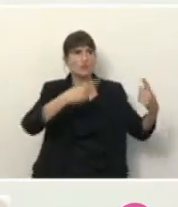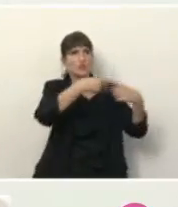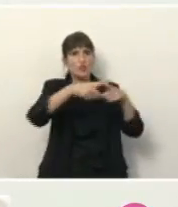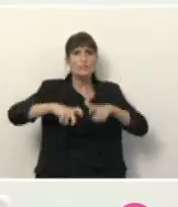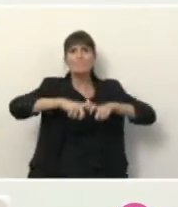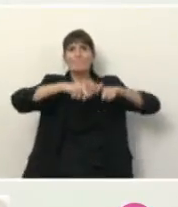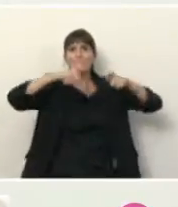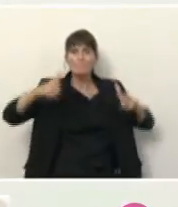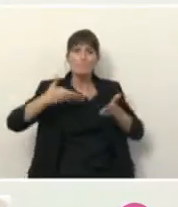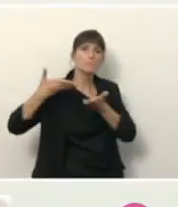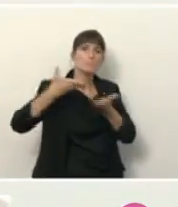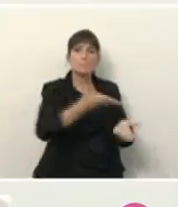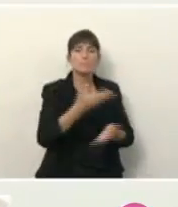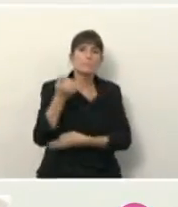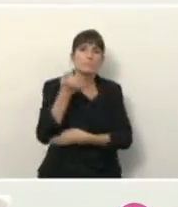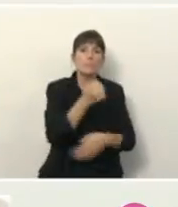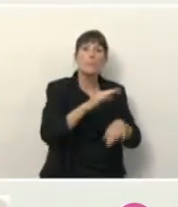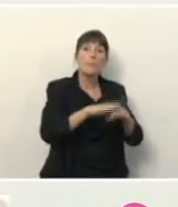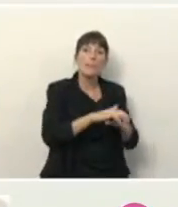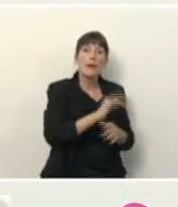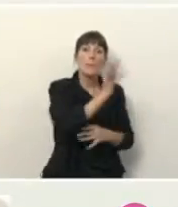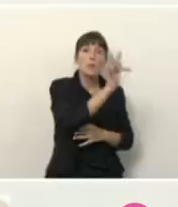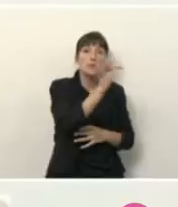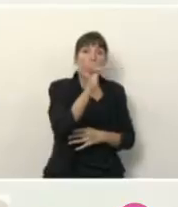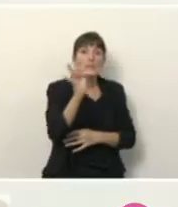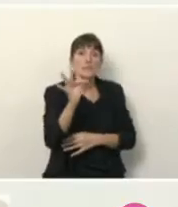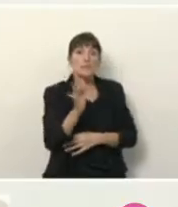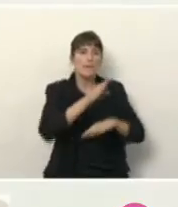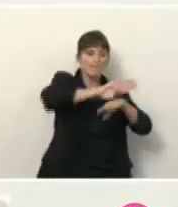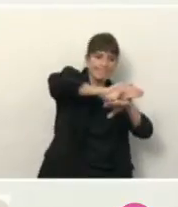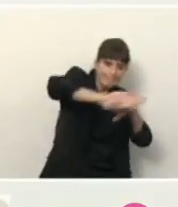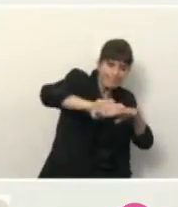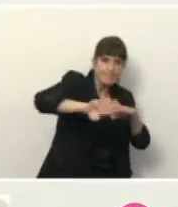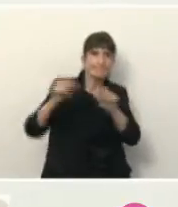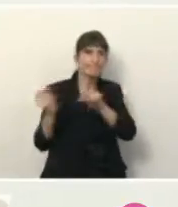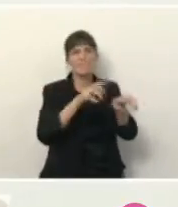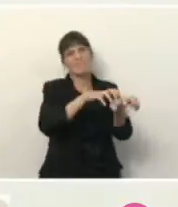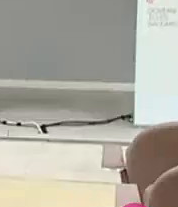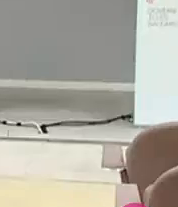aquests positius i aïllats positius, que una bona part saben vostès que estan hospitalitzats.